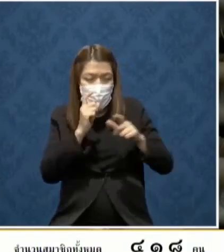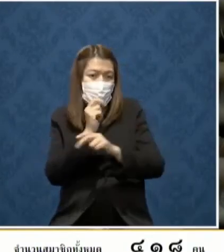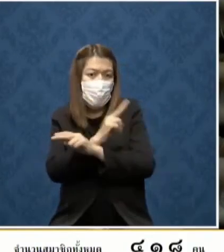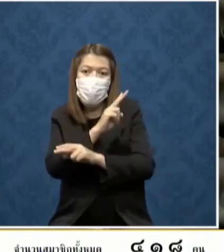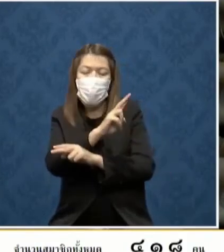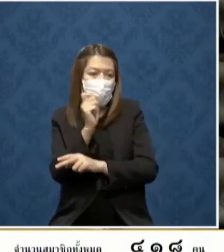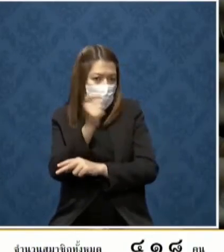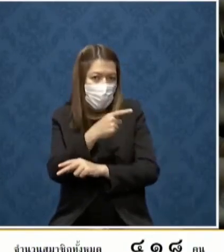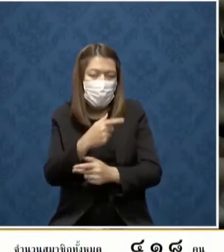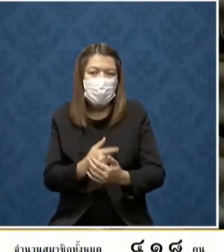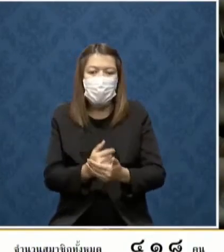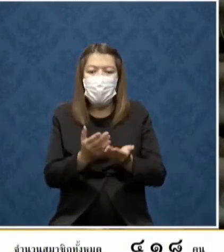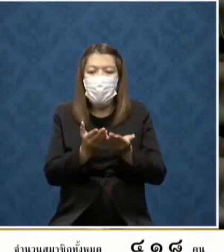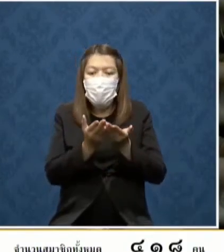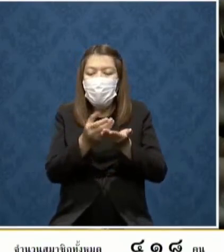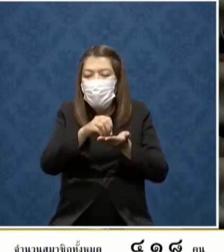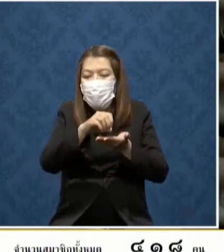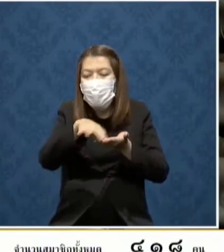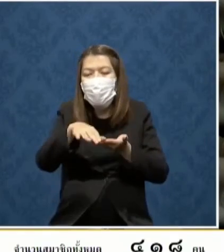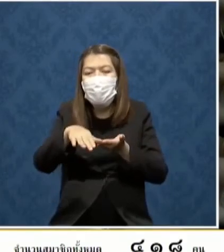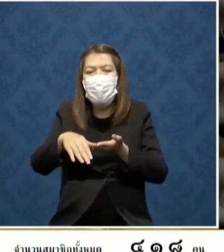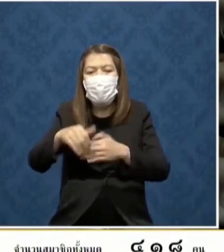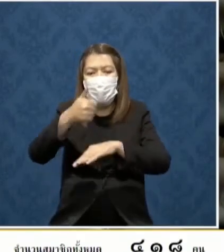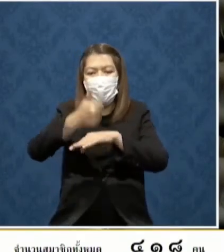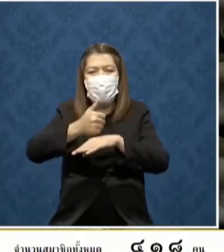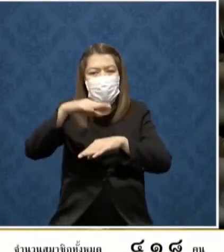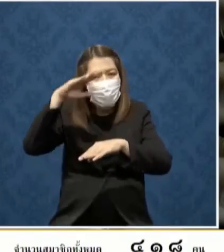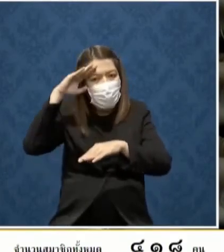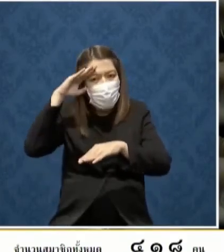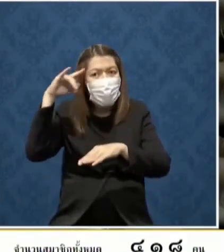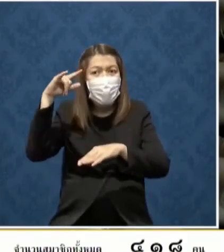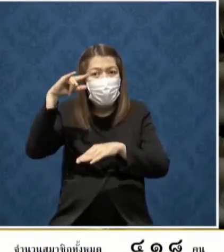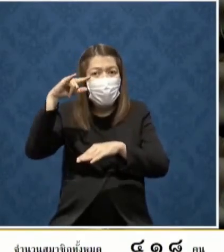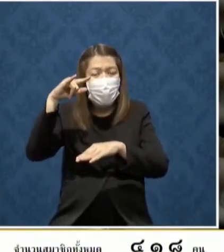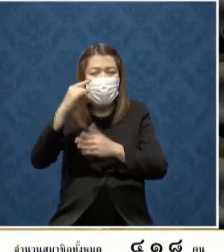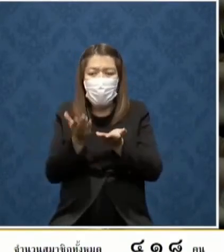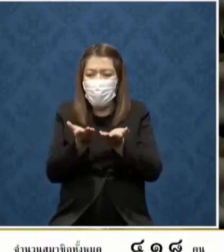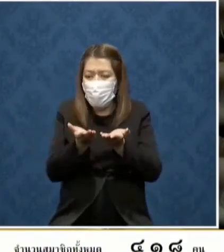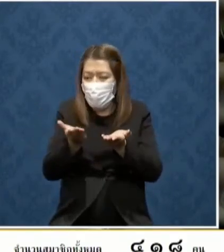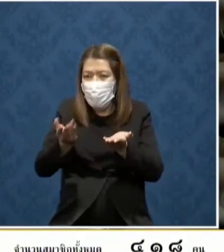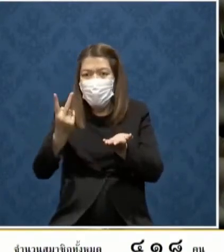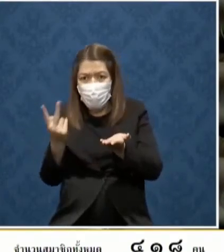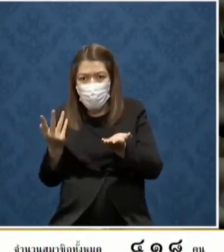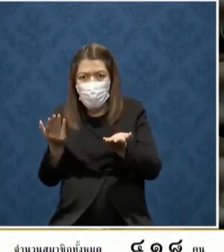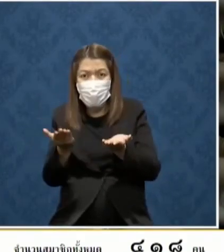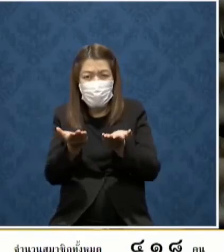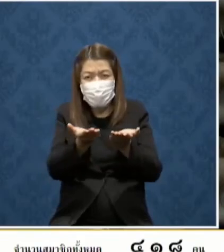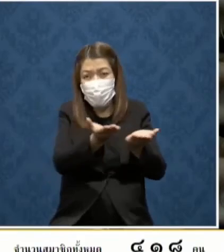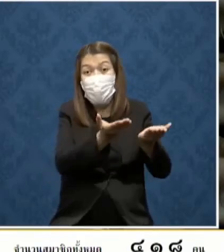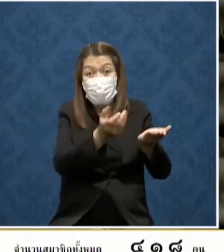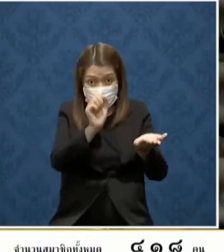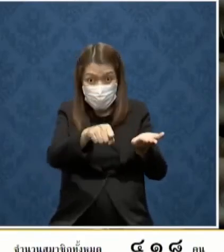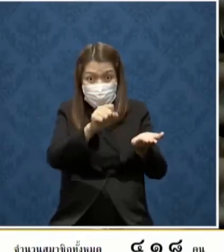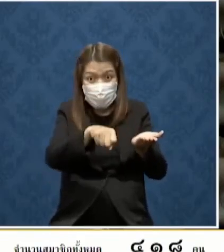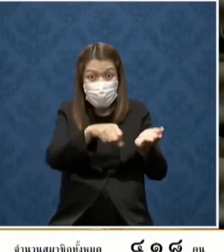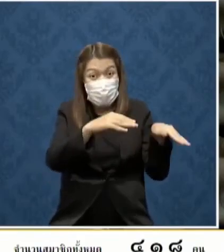ออกไปลอยอัคารอดีต ผู้บชาการตะหารอากาศแถมยมี F16 ไปอีก 2 ลำ ใช่ไหม ตกลงดำ